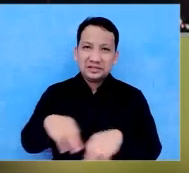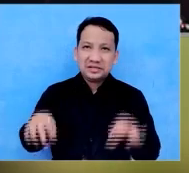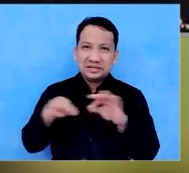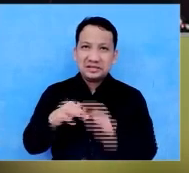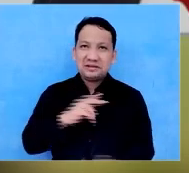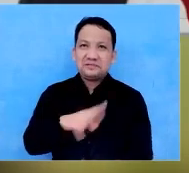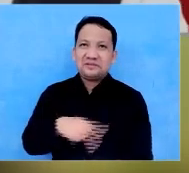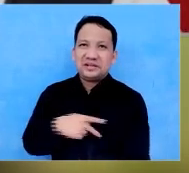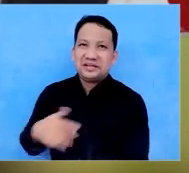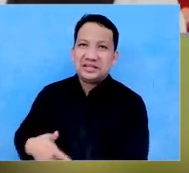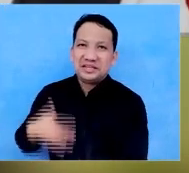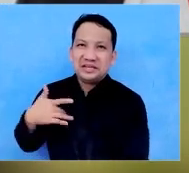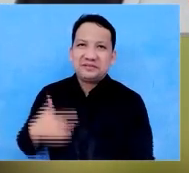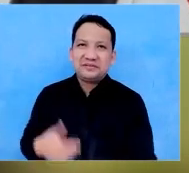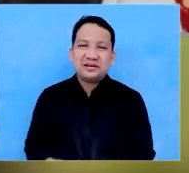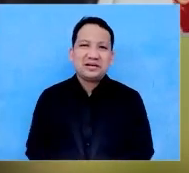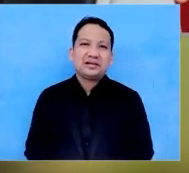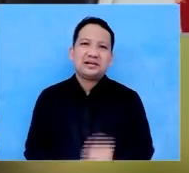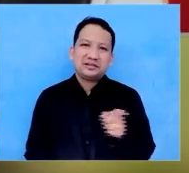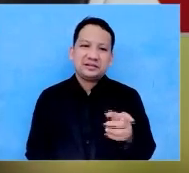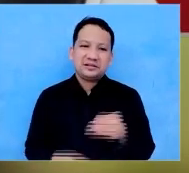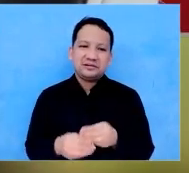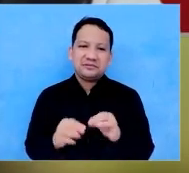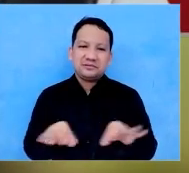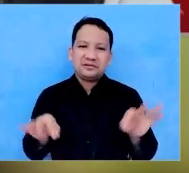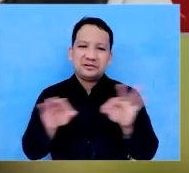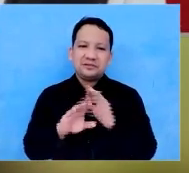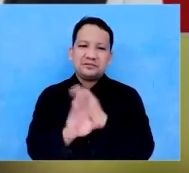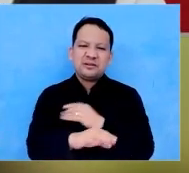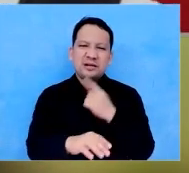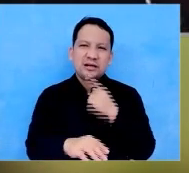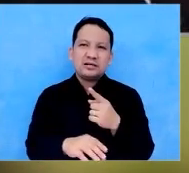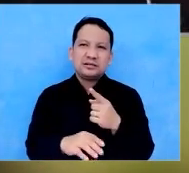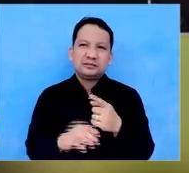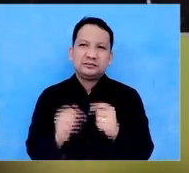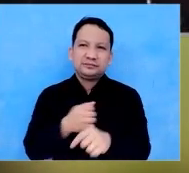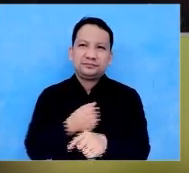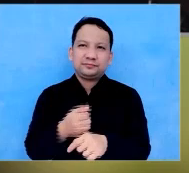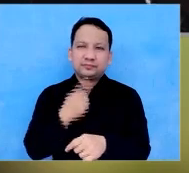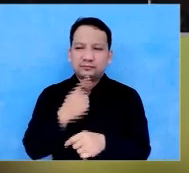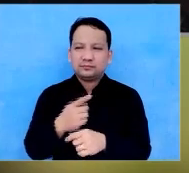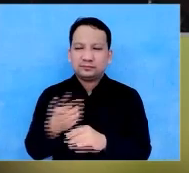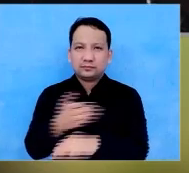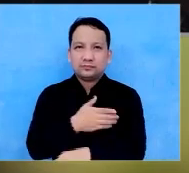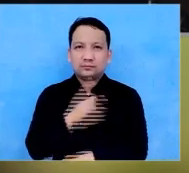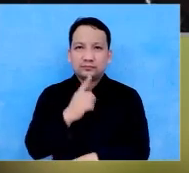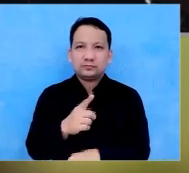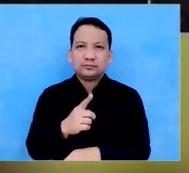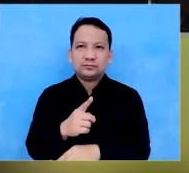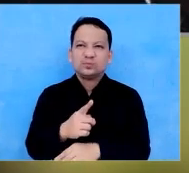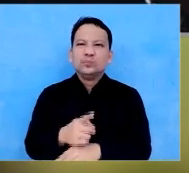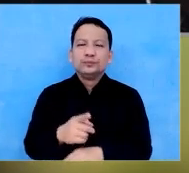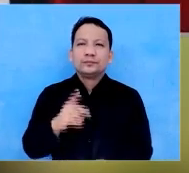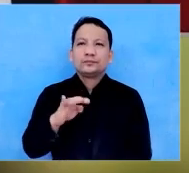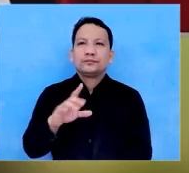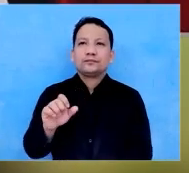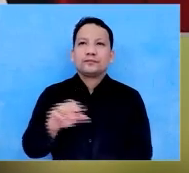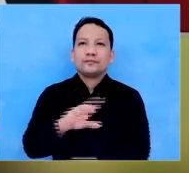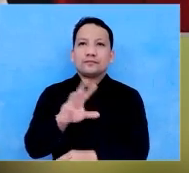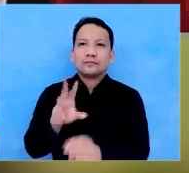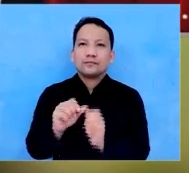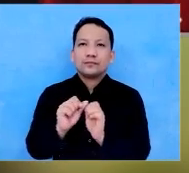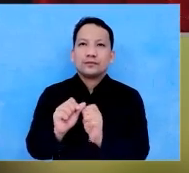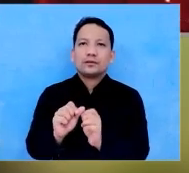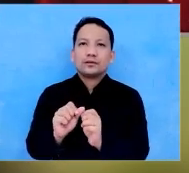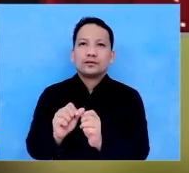life. Yes. Oh. Ito rin yung genre na pabalik na ako doon sa band na genre ko before. Kasi nagbalad nga ako. And then this is